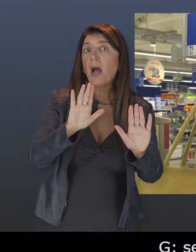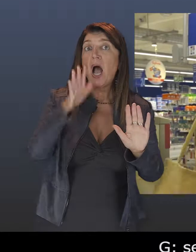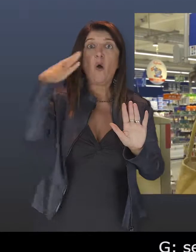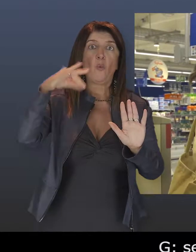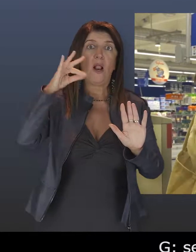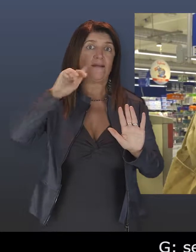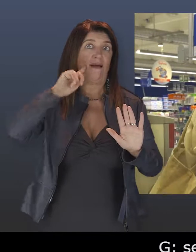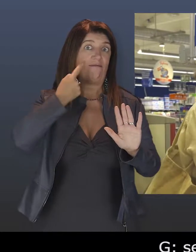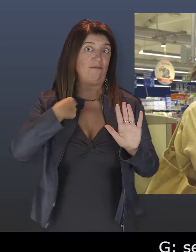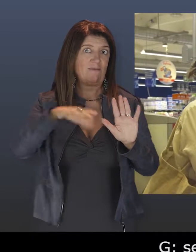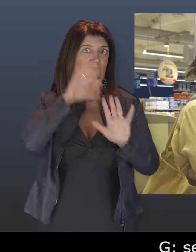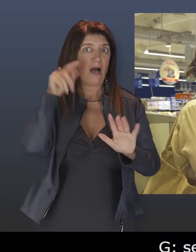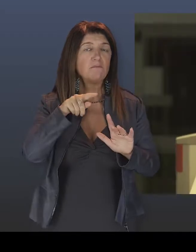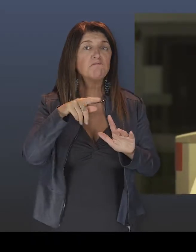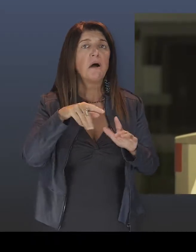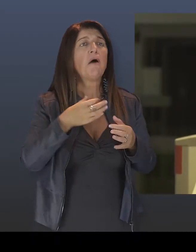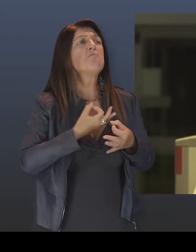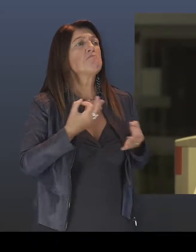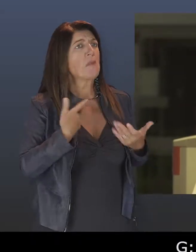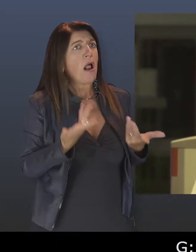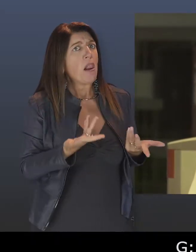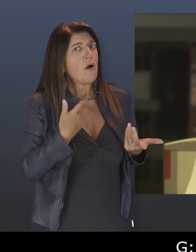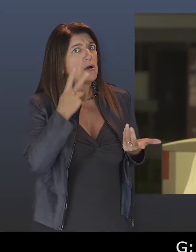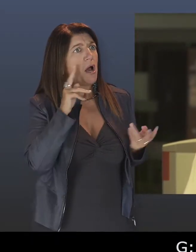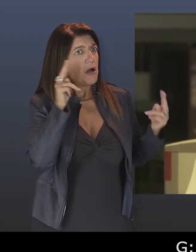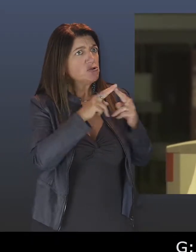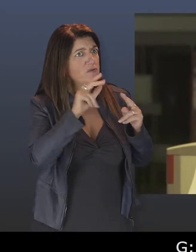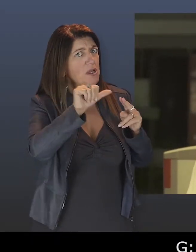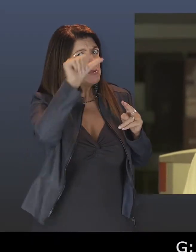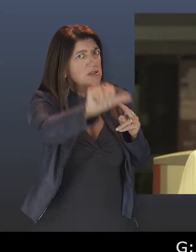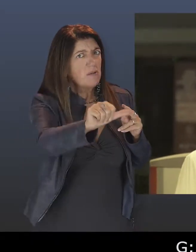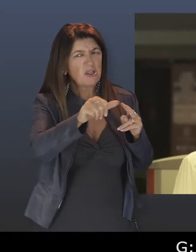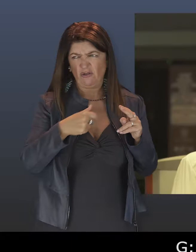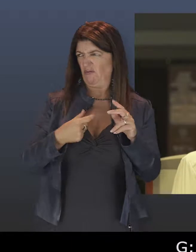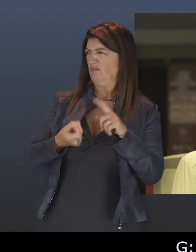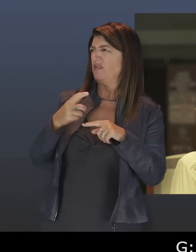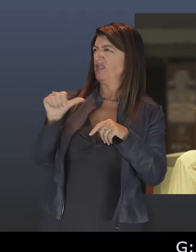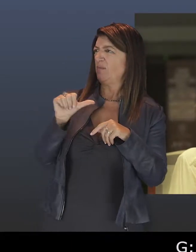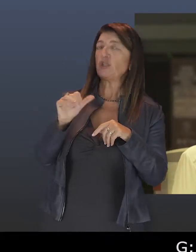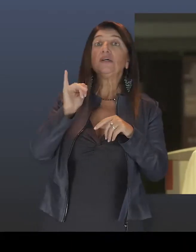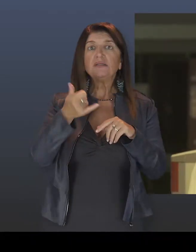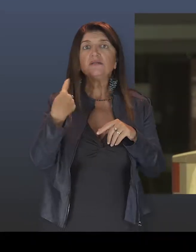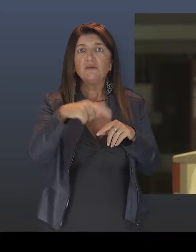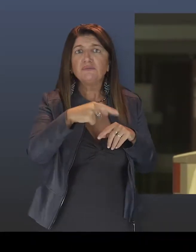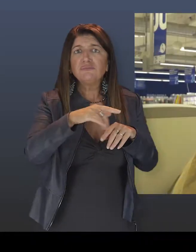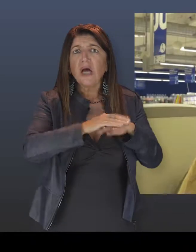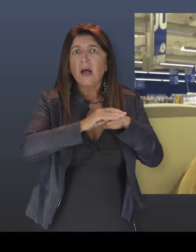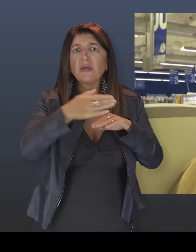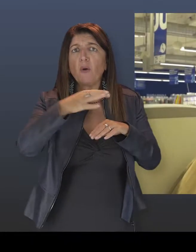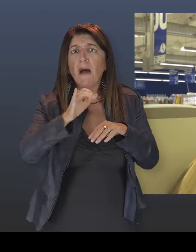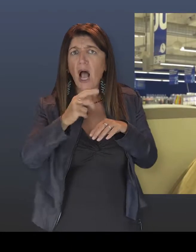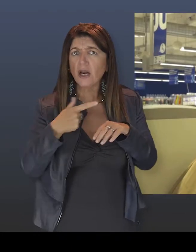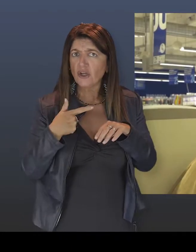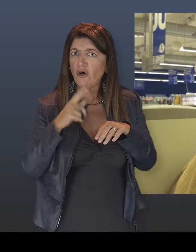Senti, allora ci vediamo sabato. Sabato? Sì, da Mario, il tuo amico. Adesso non voglio conoscerlo. Va bene. Te lo